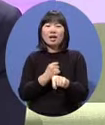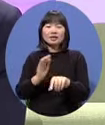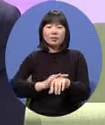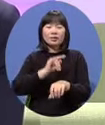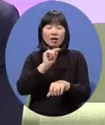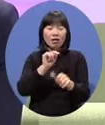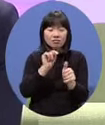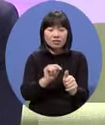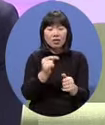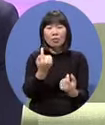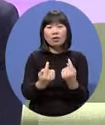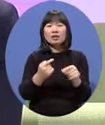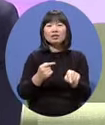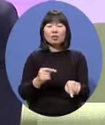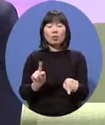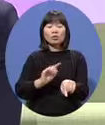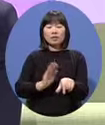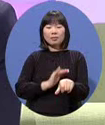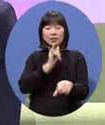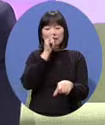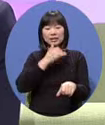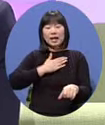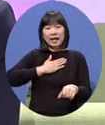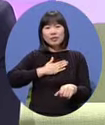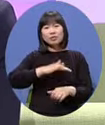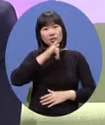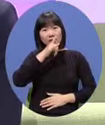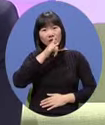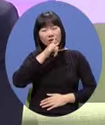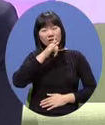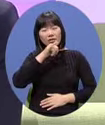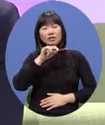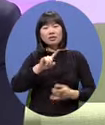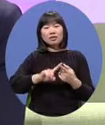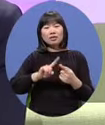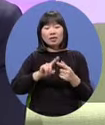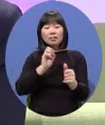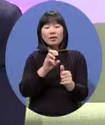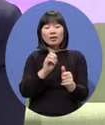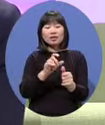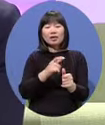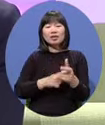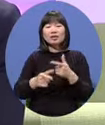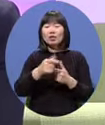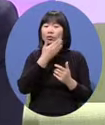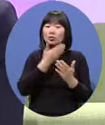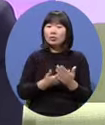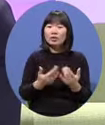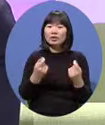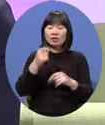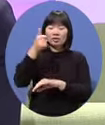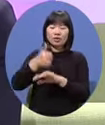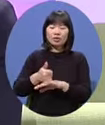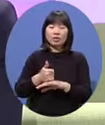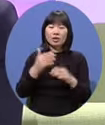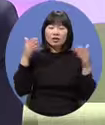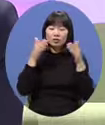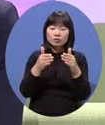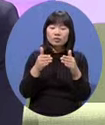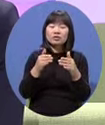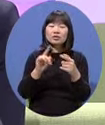거를 지적하기보다는 얘가 뭘 잘못했는지 알고 있는지 그거를 얘기해 주는 게 굉장히 중요하고요. 결과의